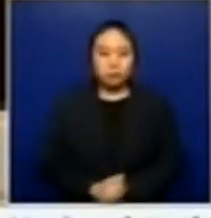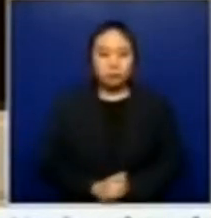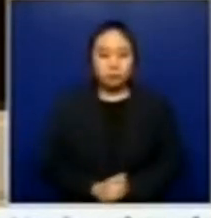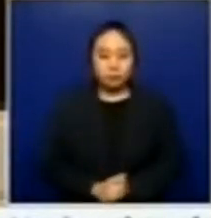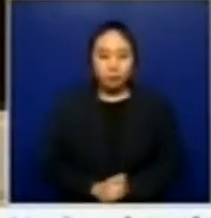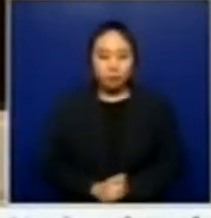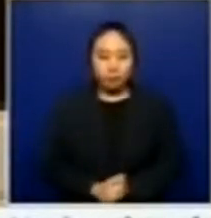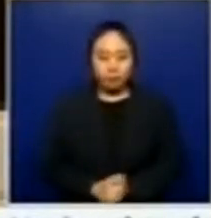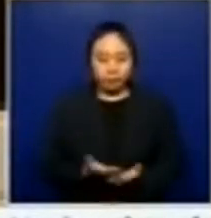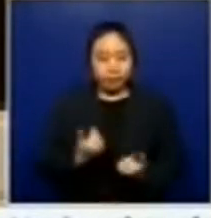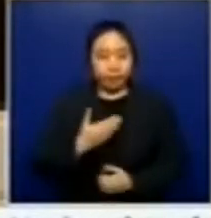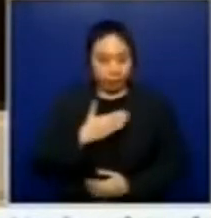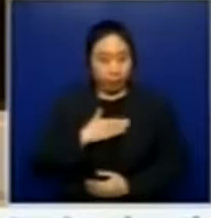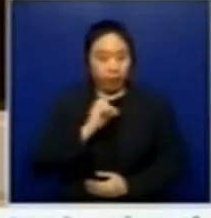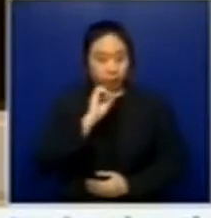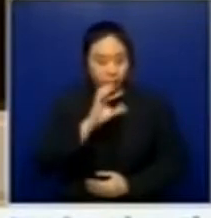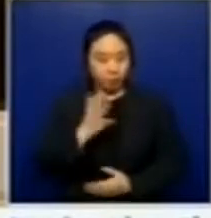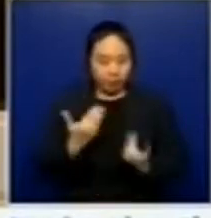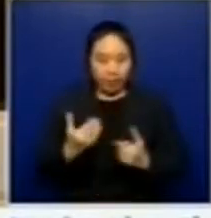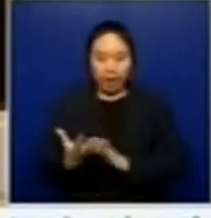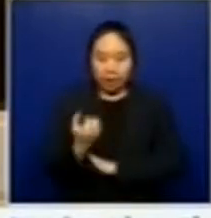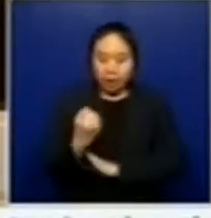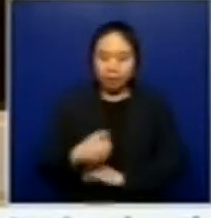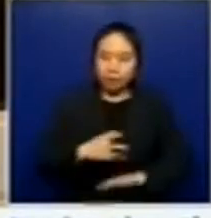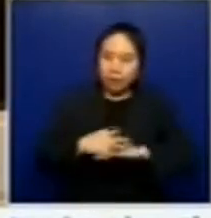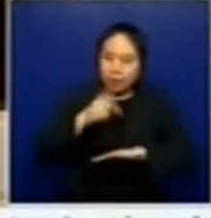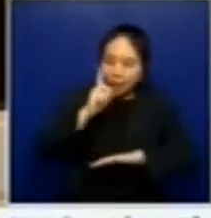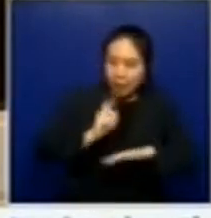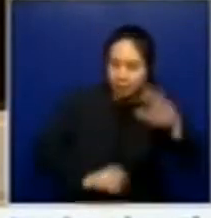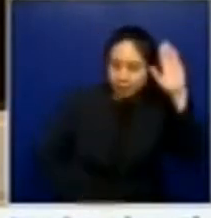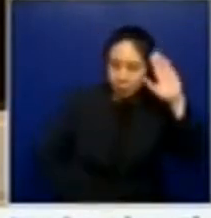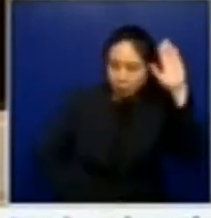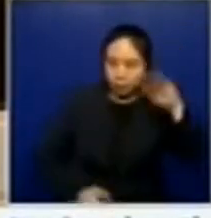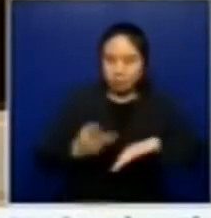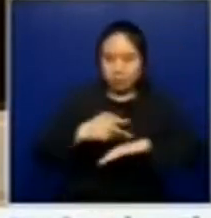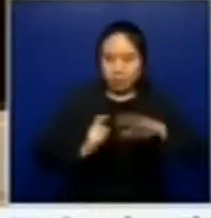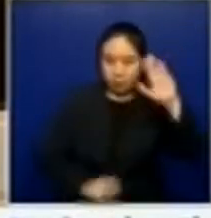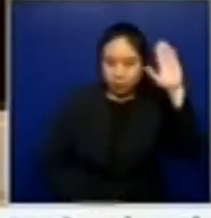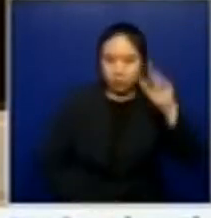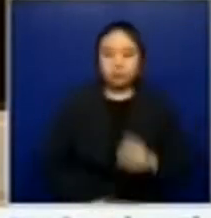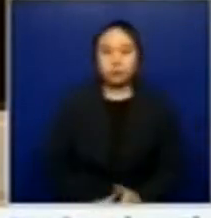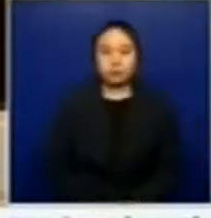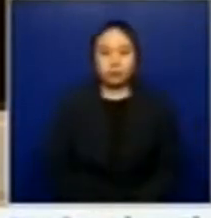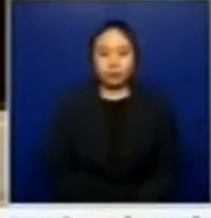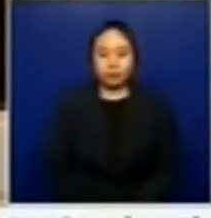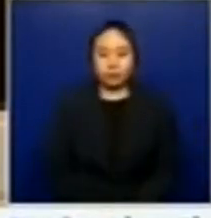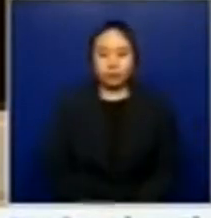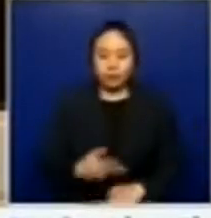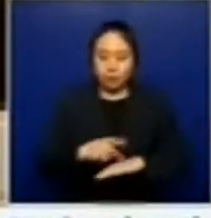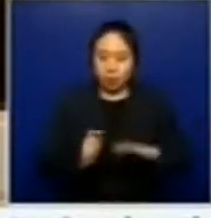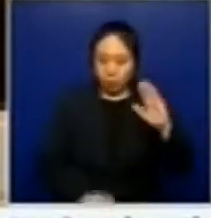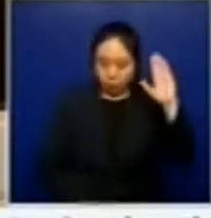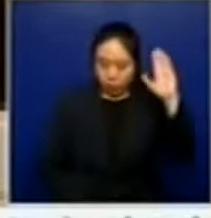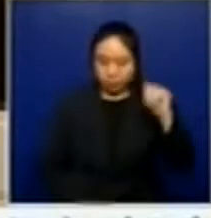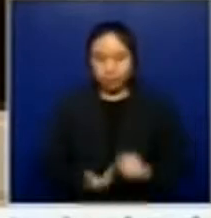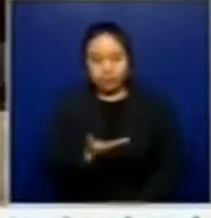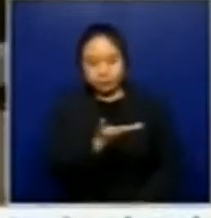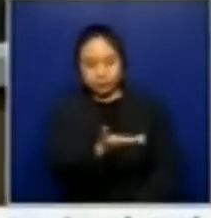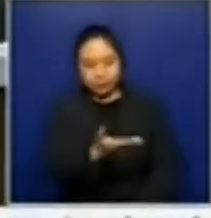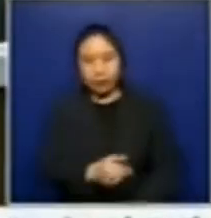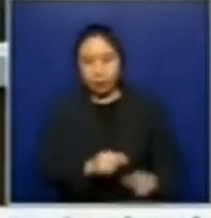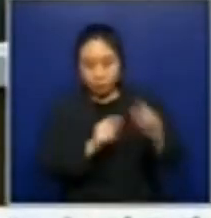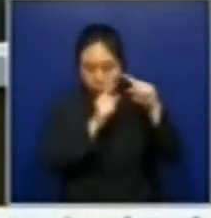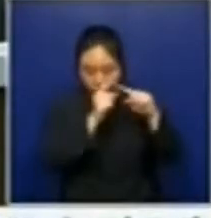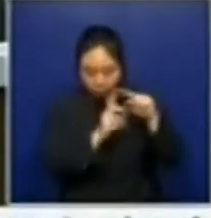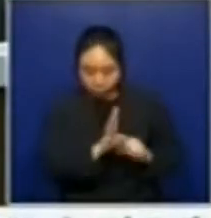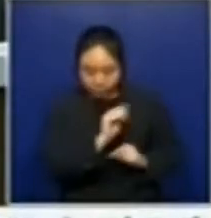ครับผมก็จะบอกว่าในเมื่ออำนาจการลงมติ ท่านประธานครับประท้วงครับ ครับผมครับ ป ประท้วงตาม เชิญครับ ข้อ47และประ